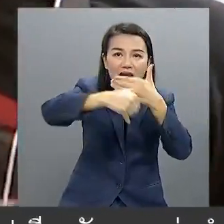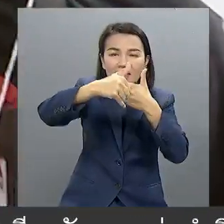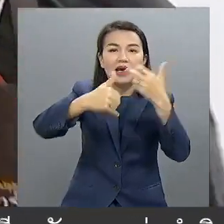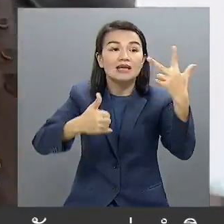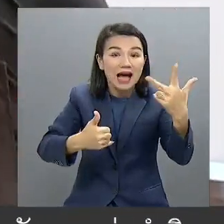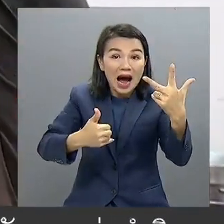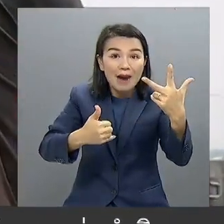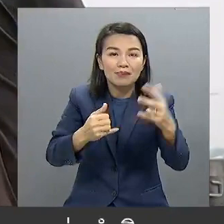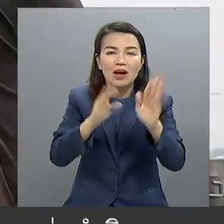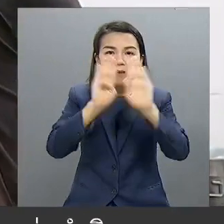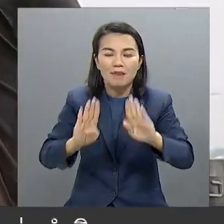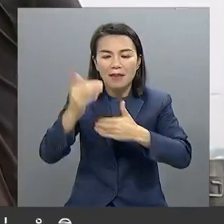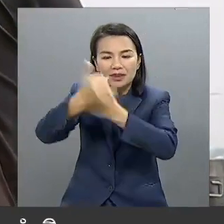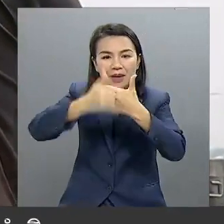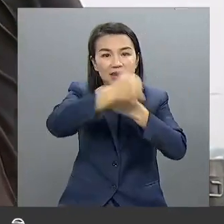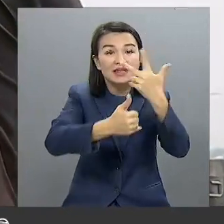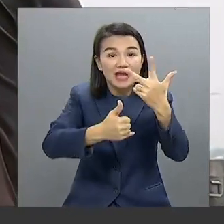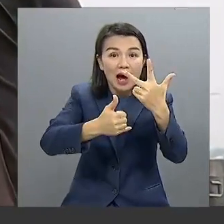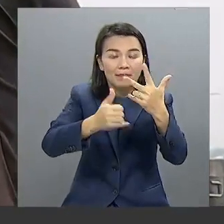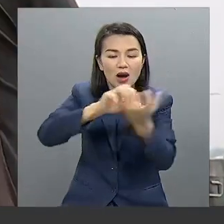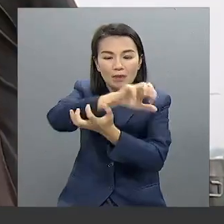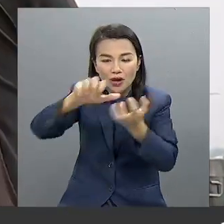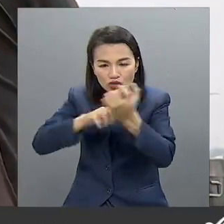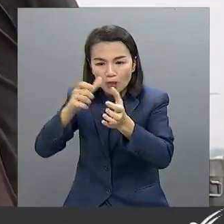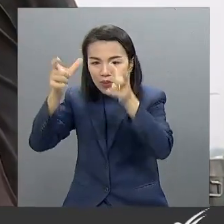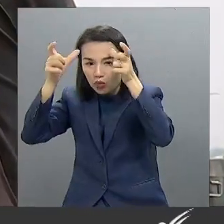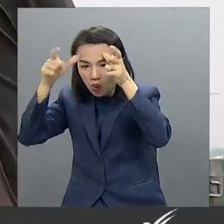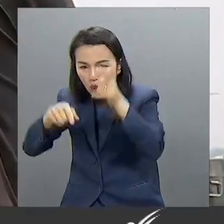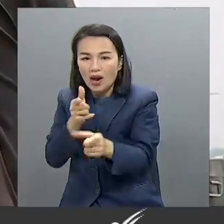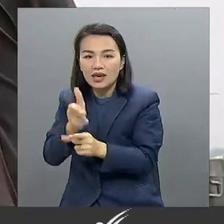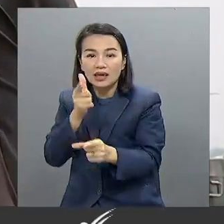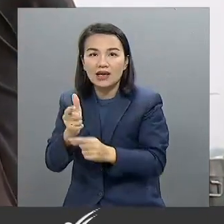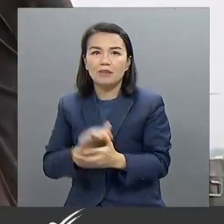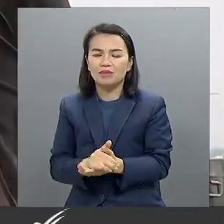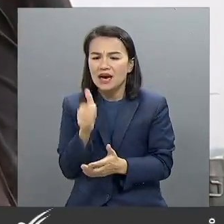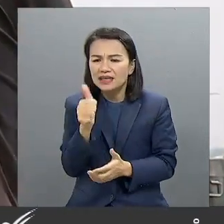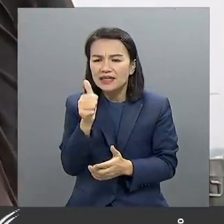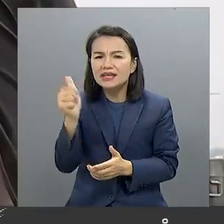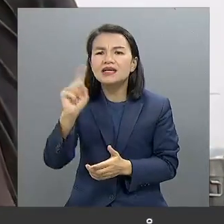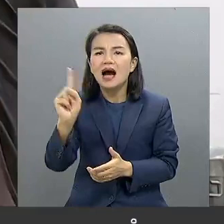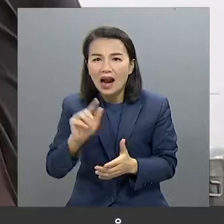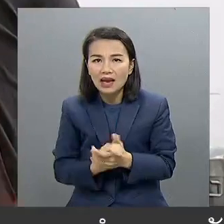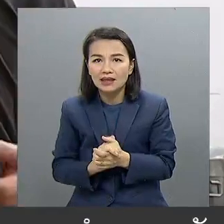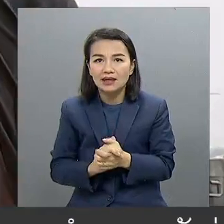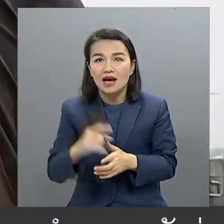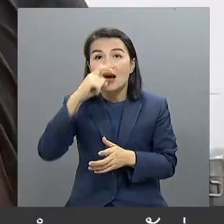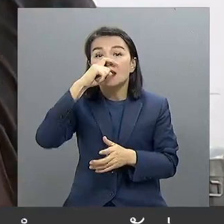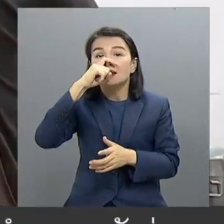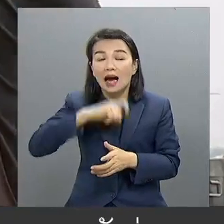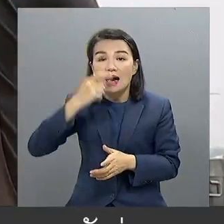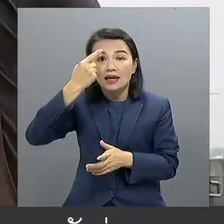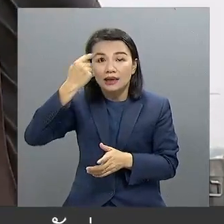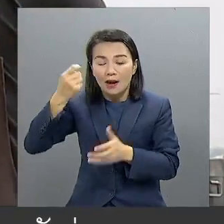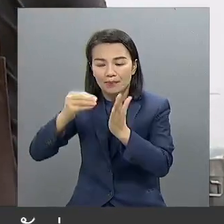อย่า 3 ภา์้กันใช่ครัจุดเด่นของเน้อที่เป็พัธ์ไทย Black Coral เนี่ยเนือเขาจะเป็นอยางไรเนื้